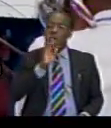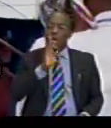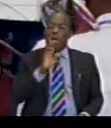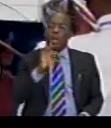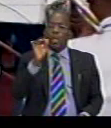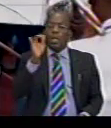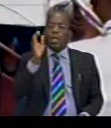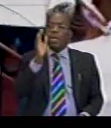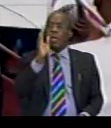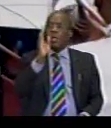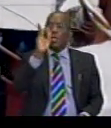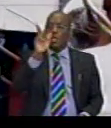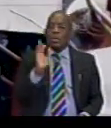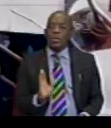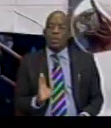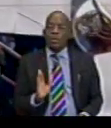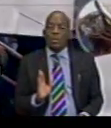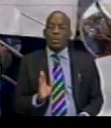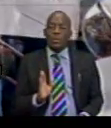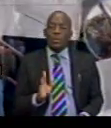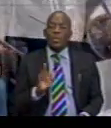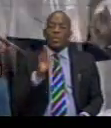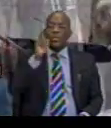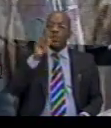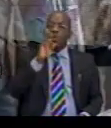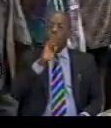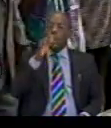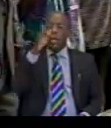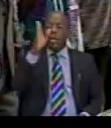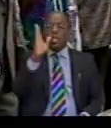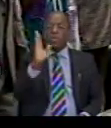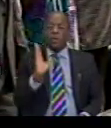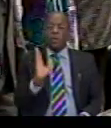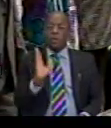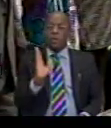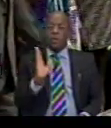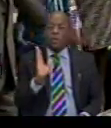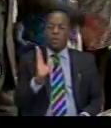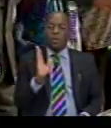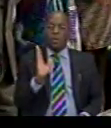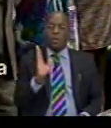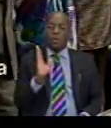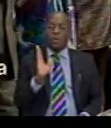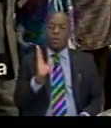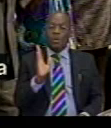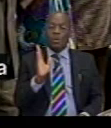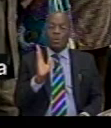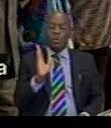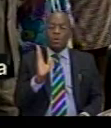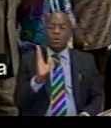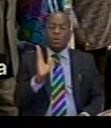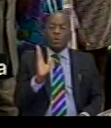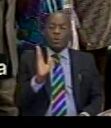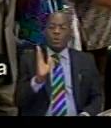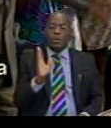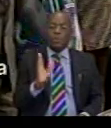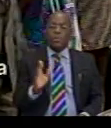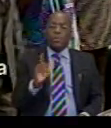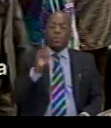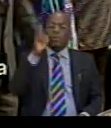Bénis son nom. Balance les mers pour le roi des rois. Regarde le Seigneur Jésus sur la croix ce